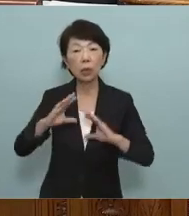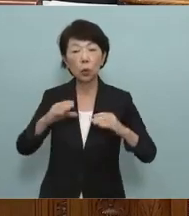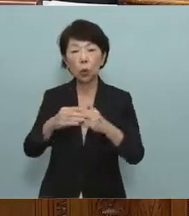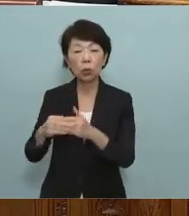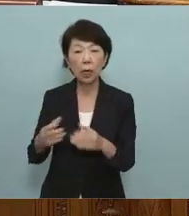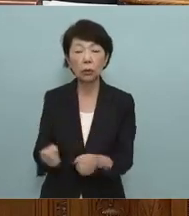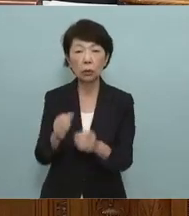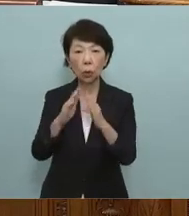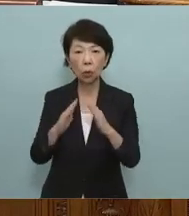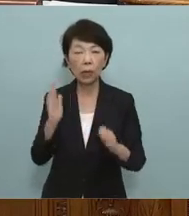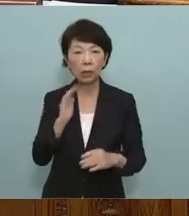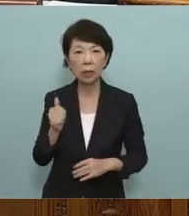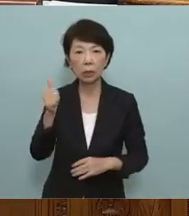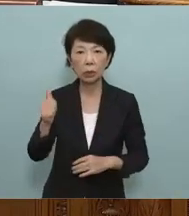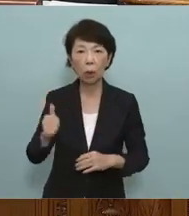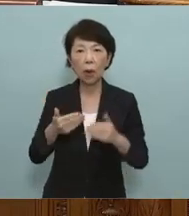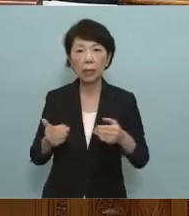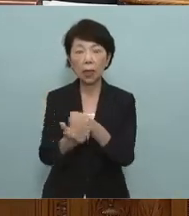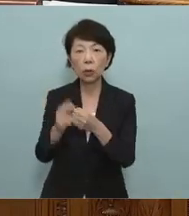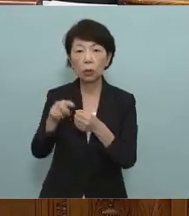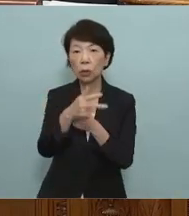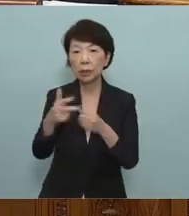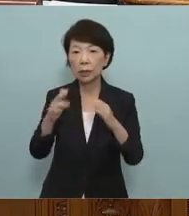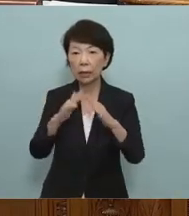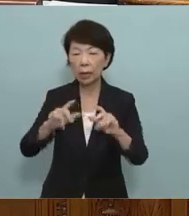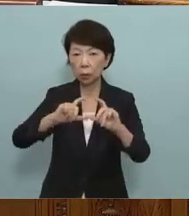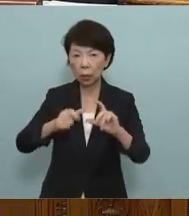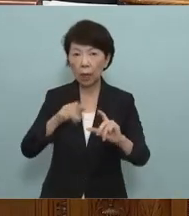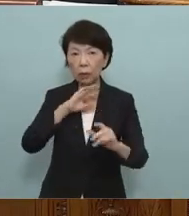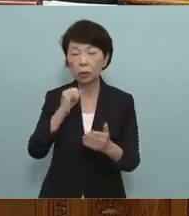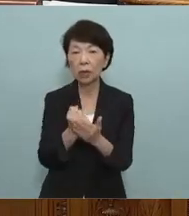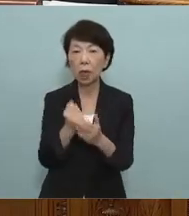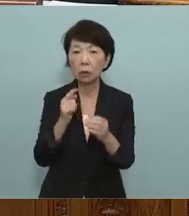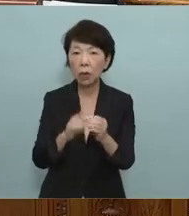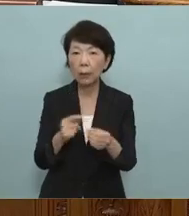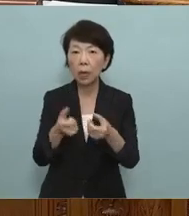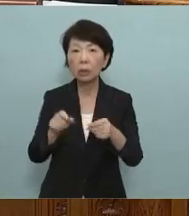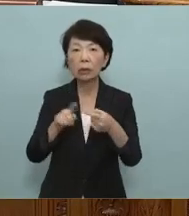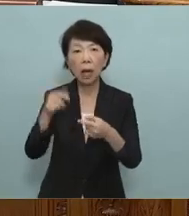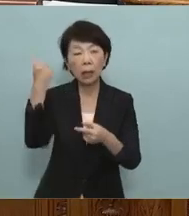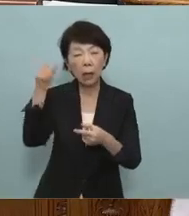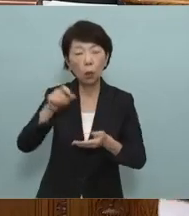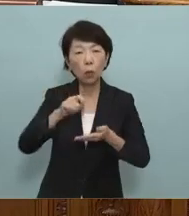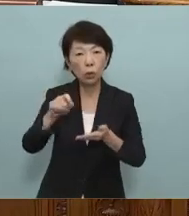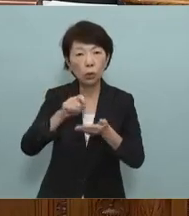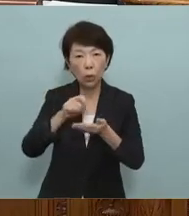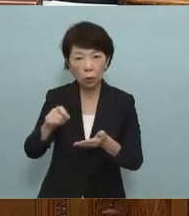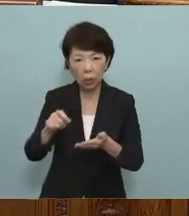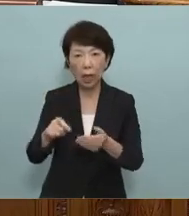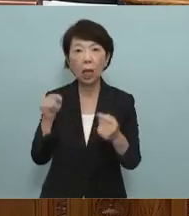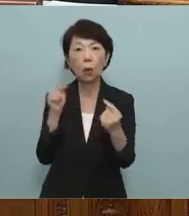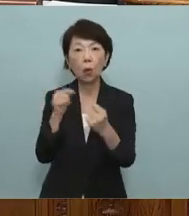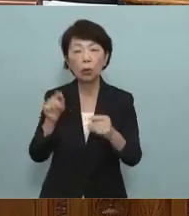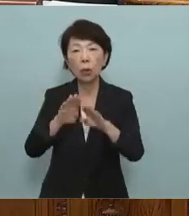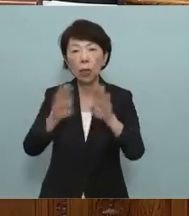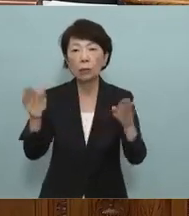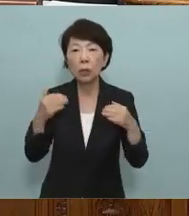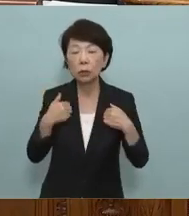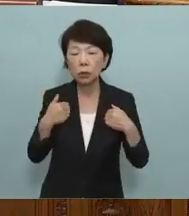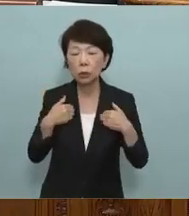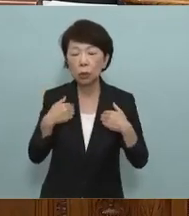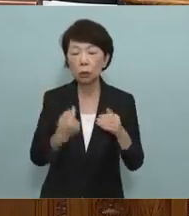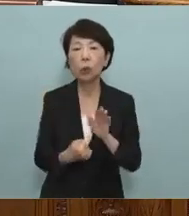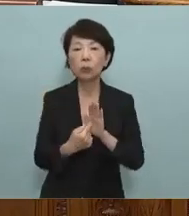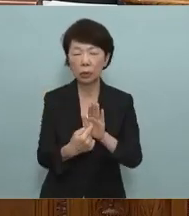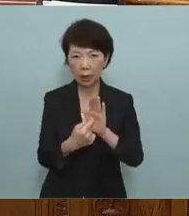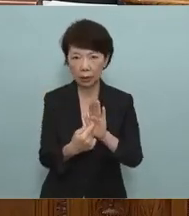会で、総理は安保理改革の実現に向け、具体案を持ち寄って交渉を早期に始める必要性を訴え